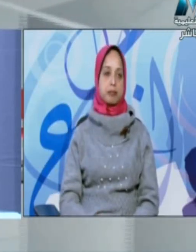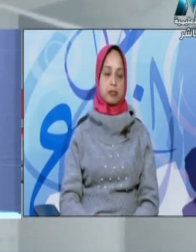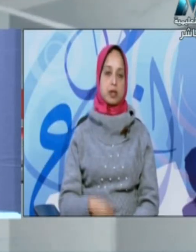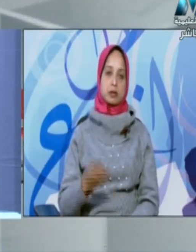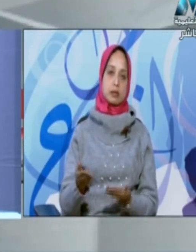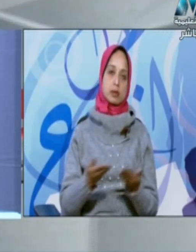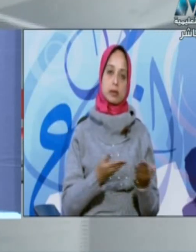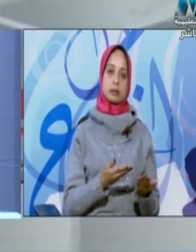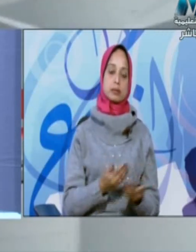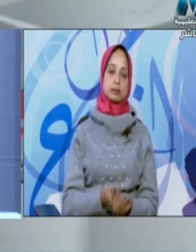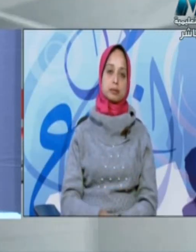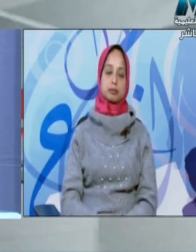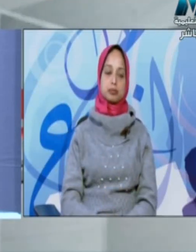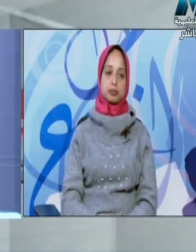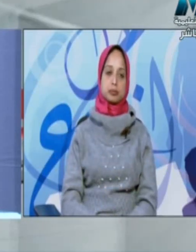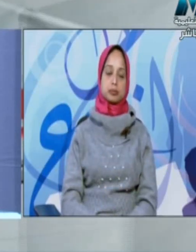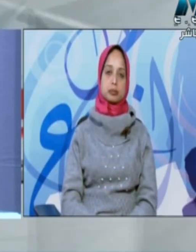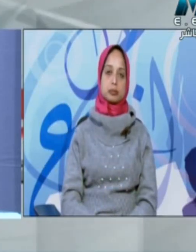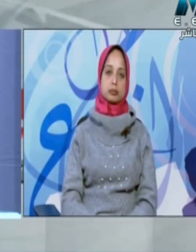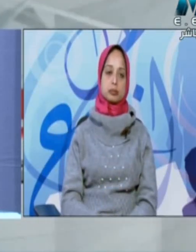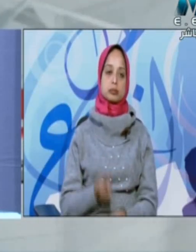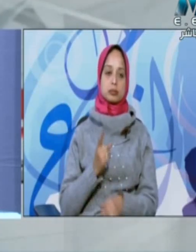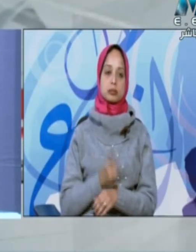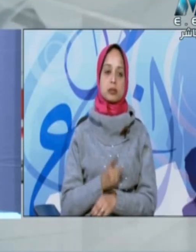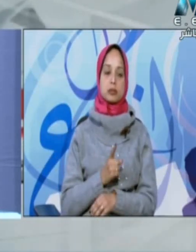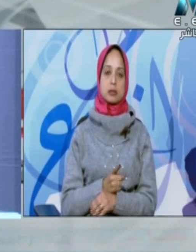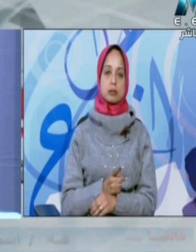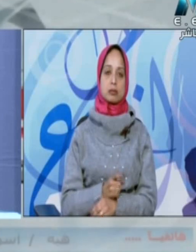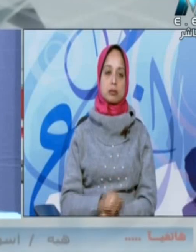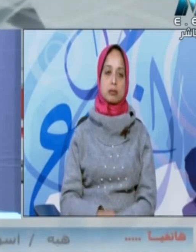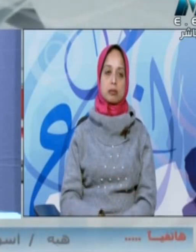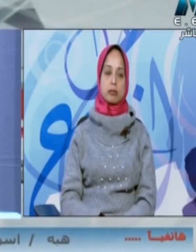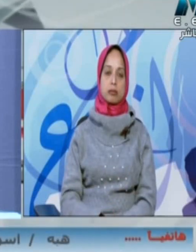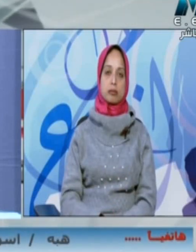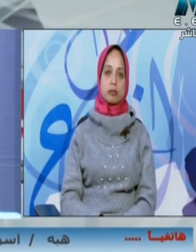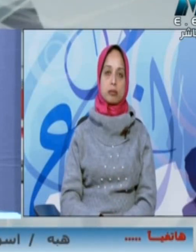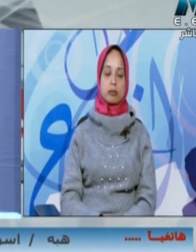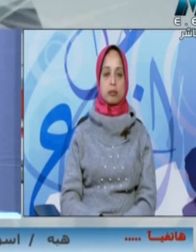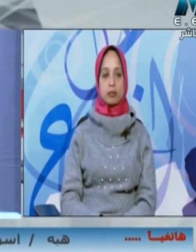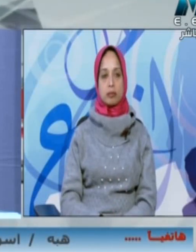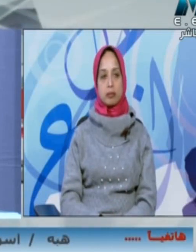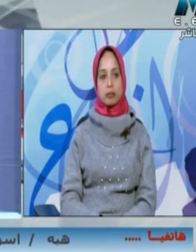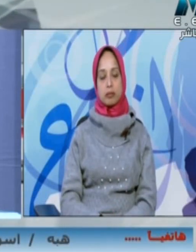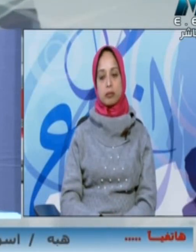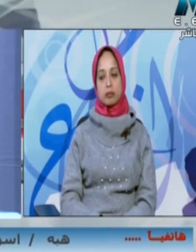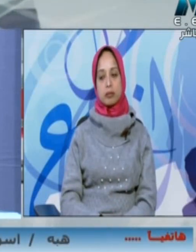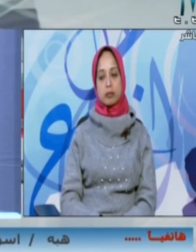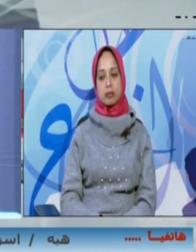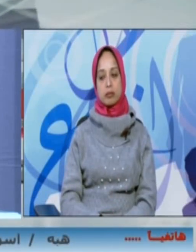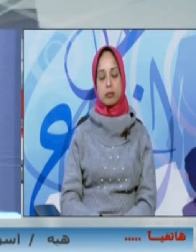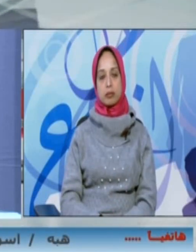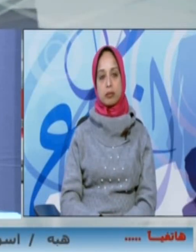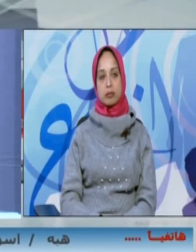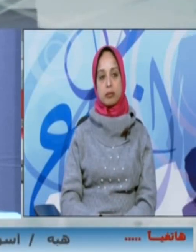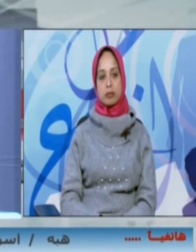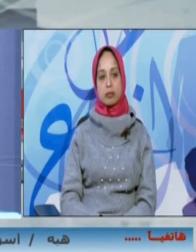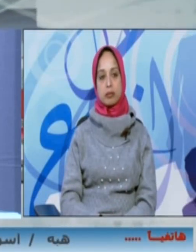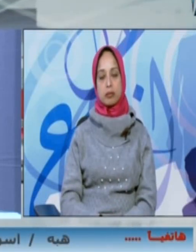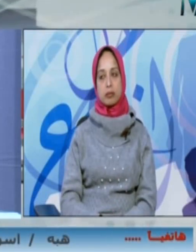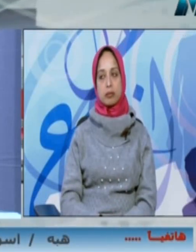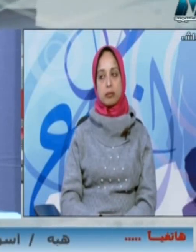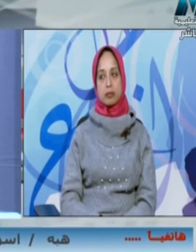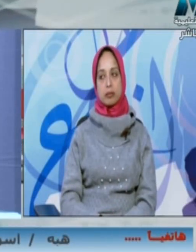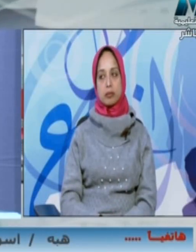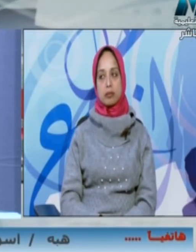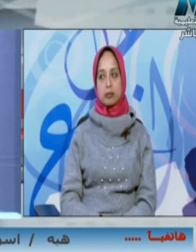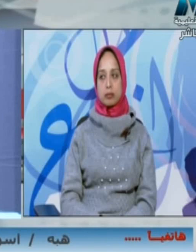اتفضلي. استاذ لو سمحت عندي استفسار، انا متابعك حد معاك حضرتك، انك كنت